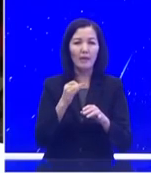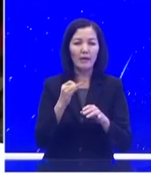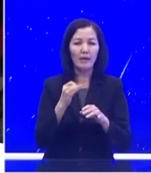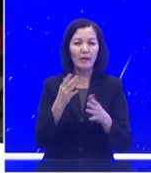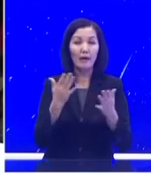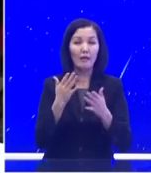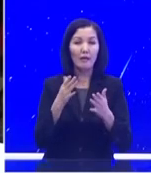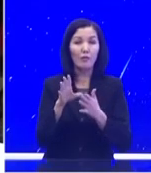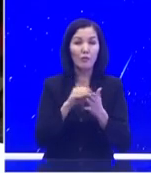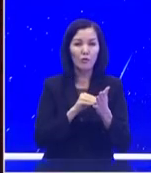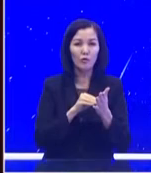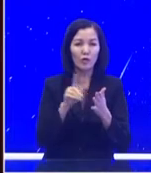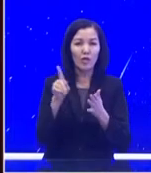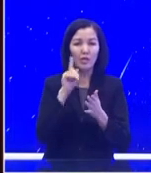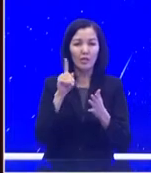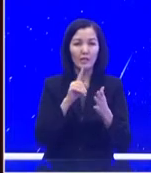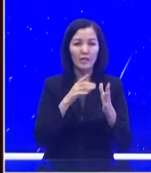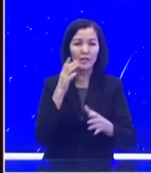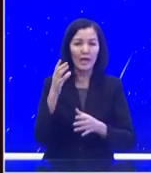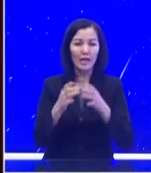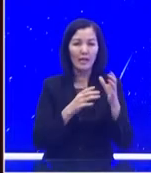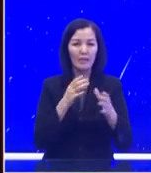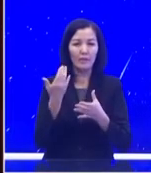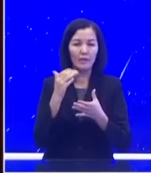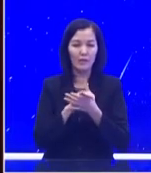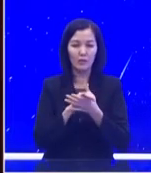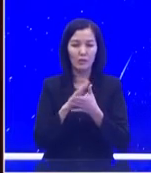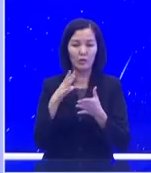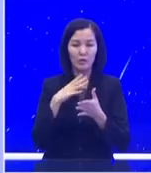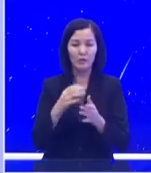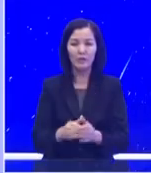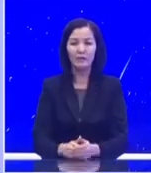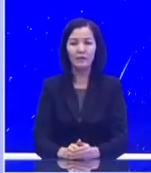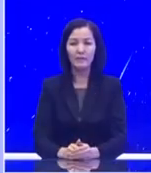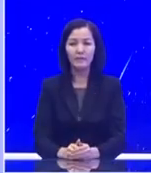тұтқанын айтып, жастарды ақын әні әлемімен жақын болуға шақырды.